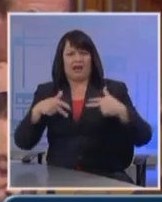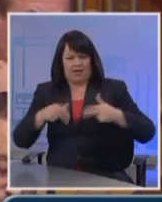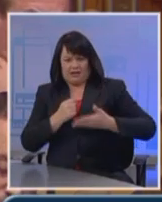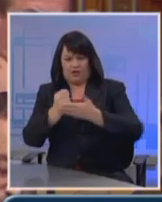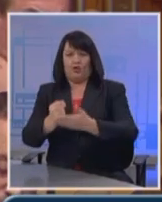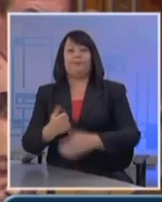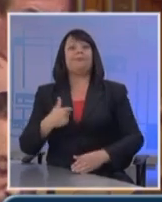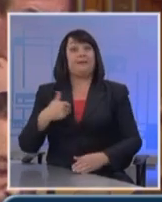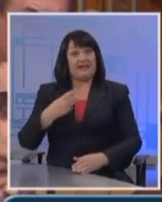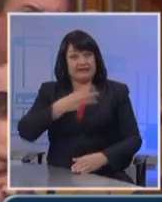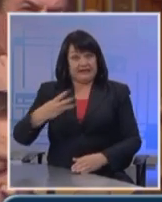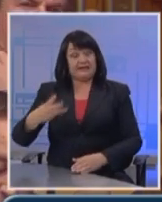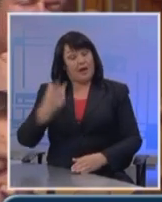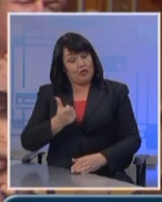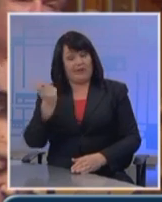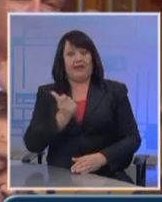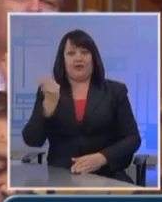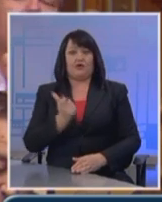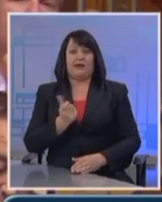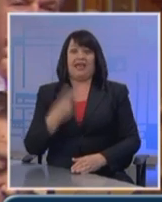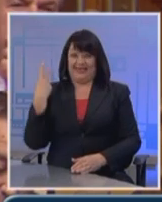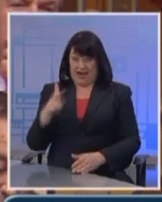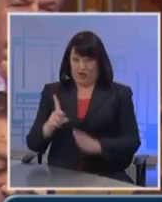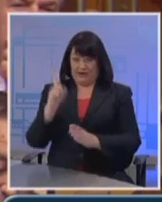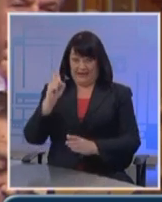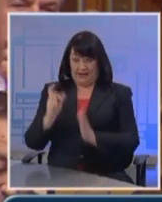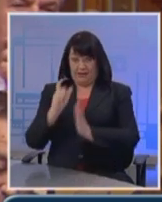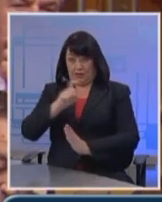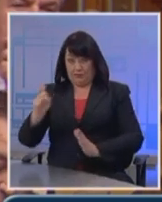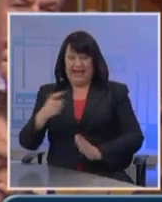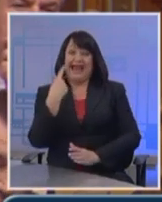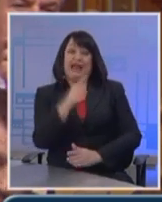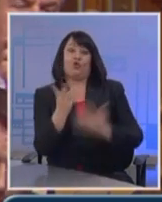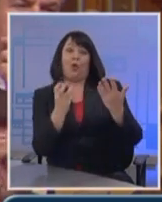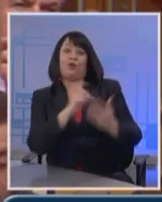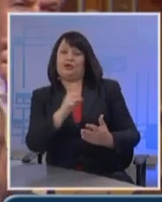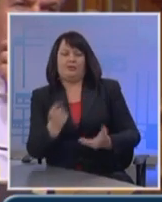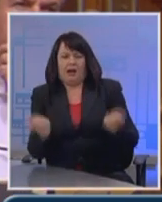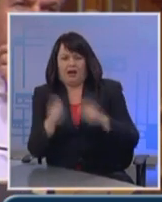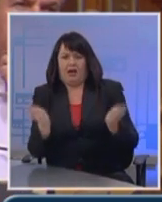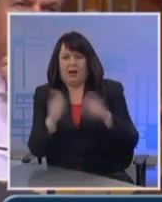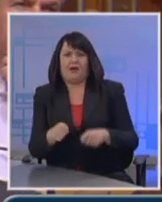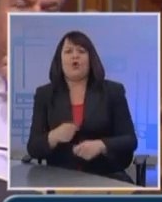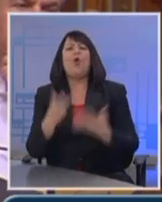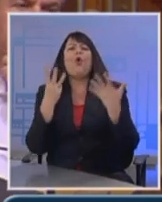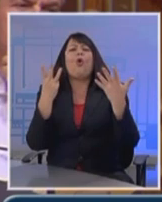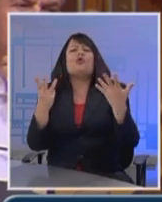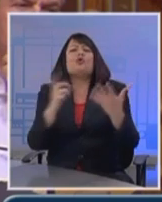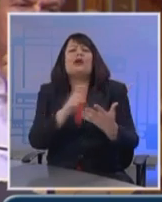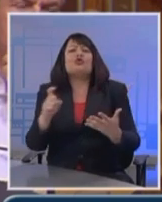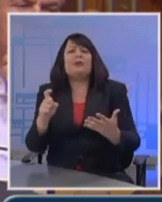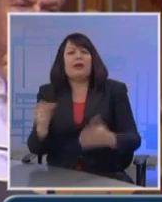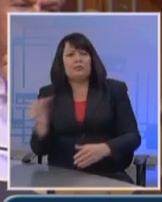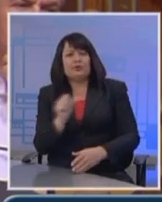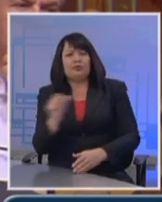έχει ένα δανεισμό, δεν είναι ούτε 210 εκατομμύρια ούτε 180 εκατομμύρια, είναι γύρω στα 8 εκατομμύρια τα οποία